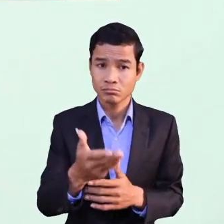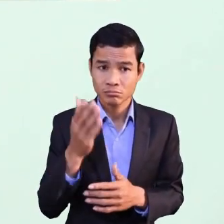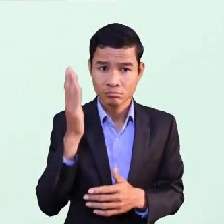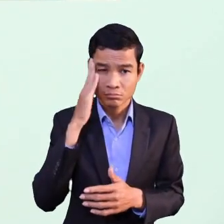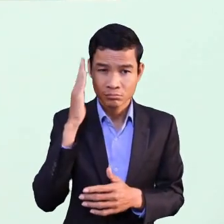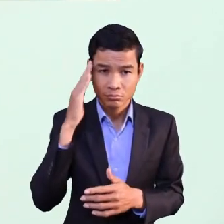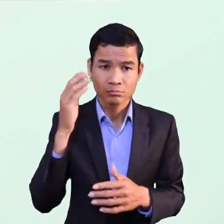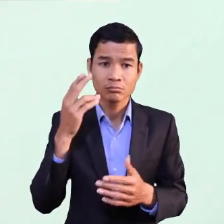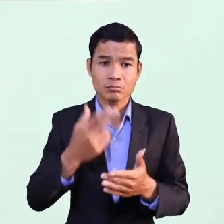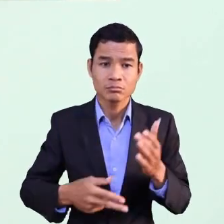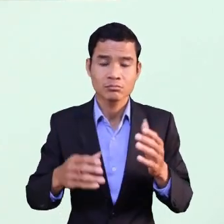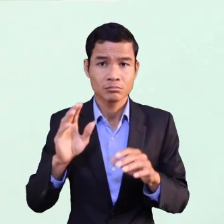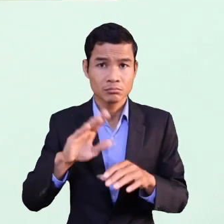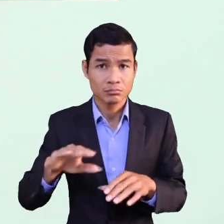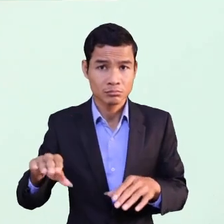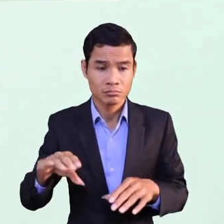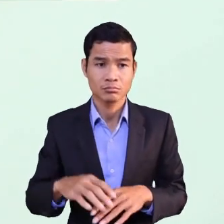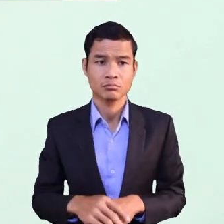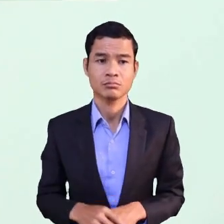តើជារូបអ្វីខ្លះ